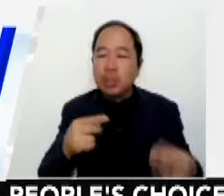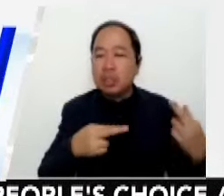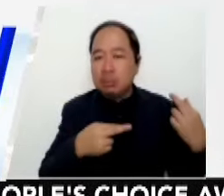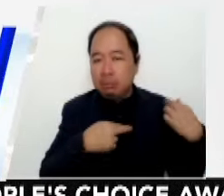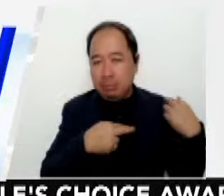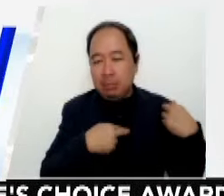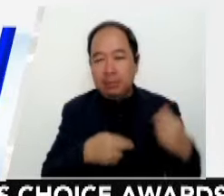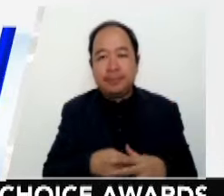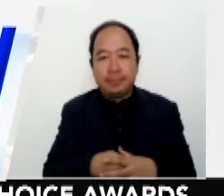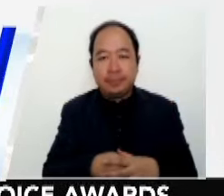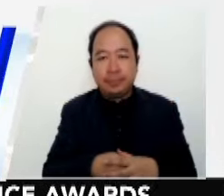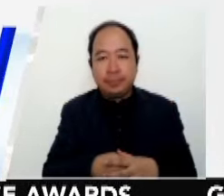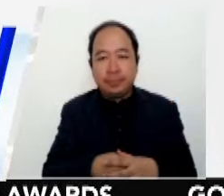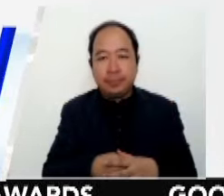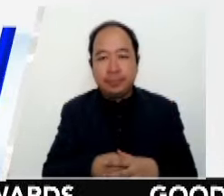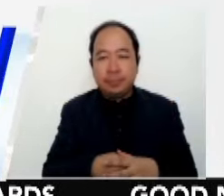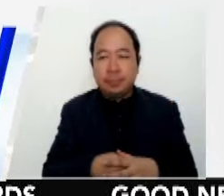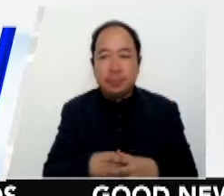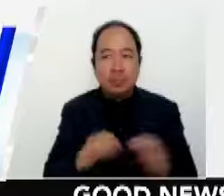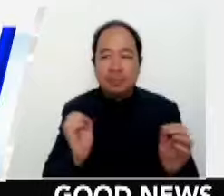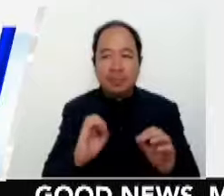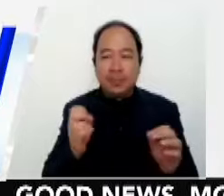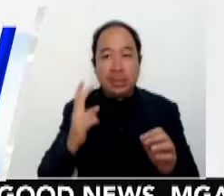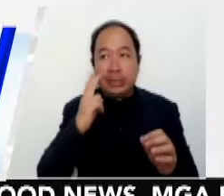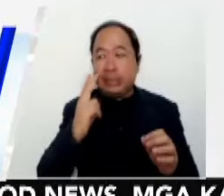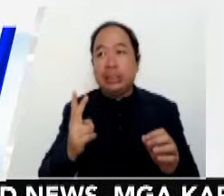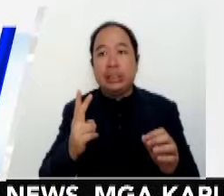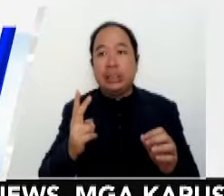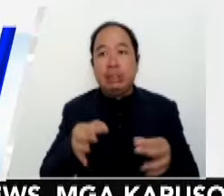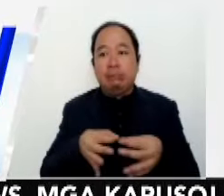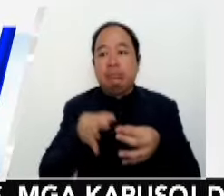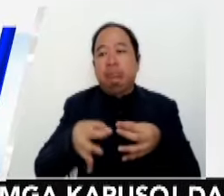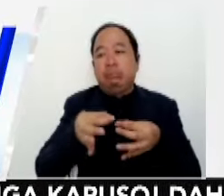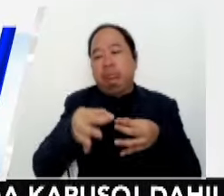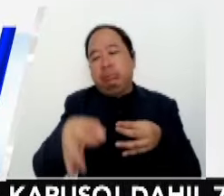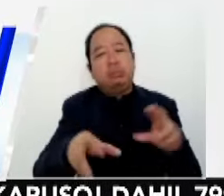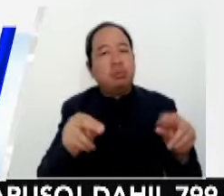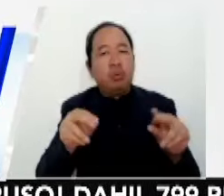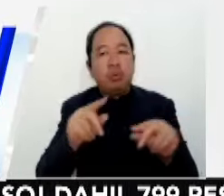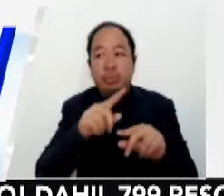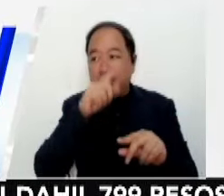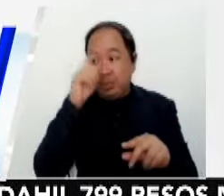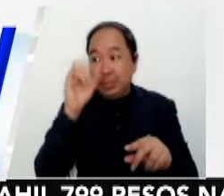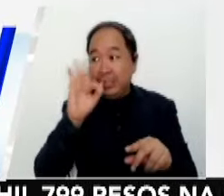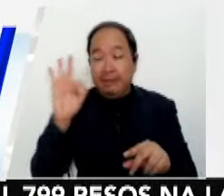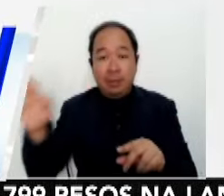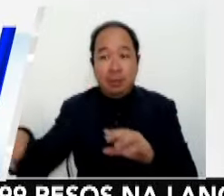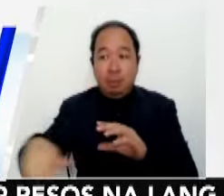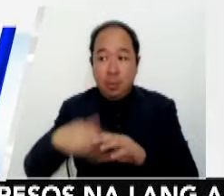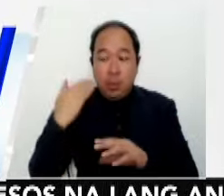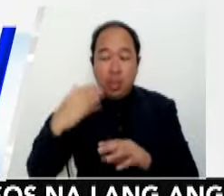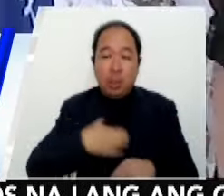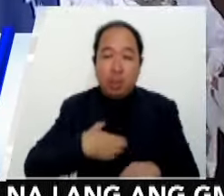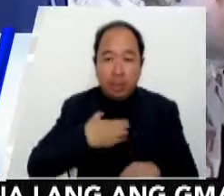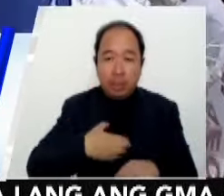tayong backlog dyan. Kasi po kapag na-receive natin yung complaint, humihingi po tayo agad ng mga